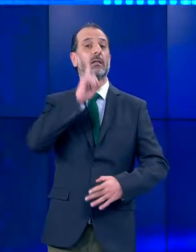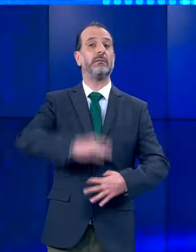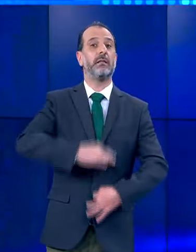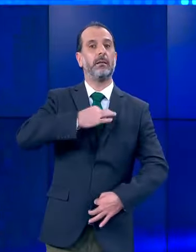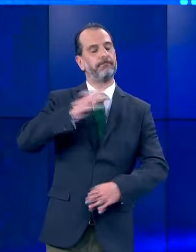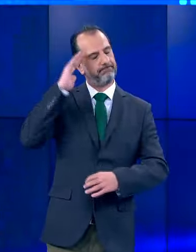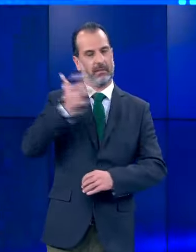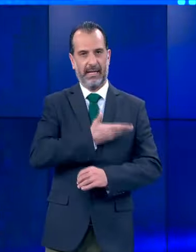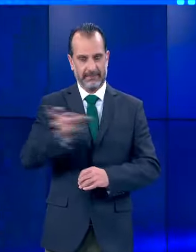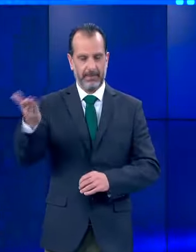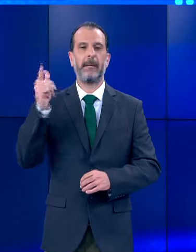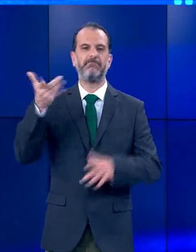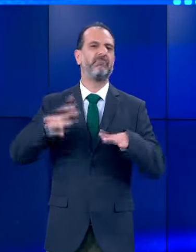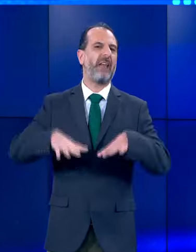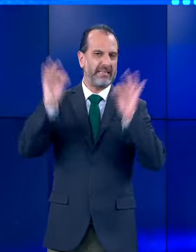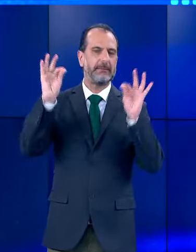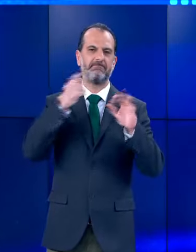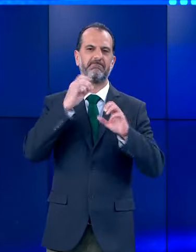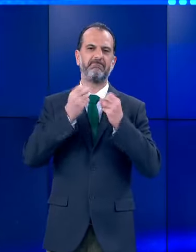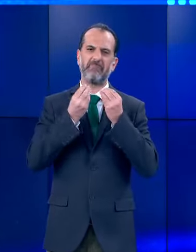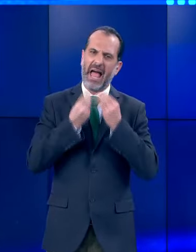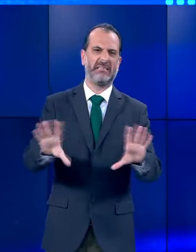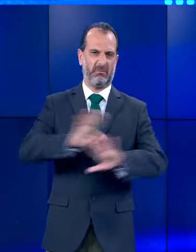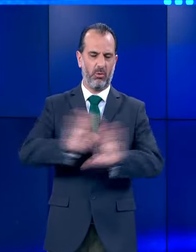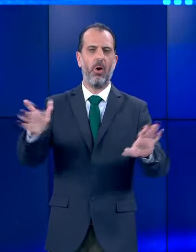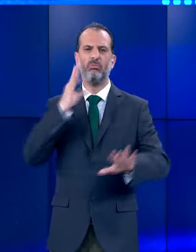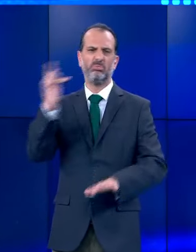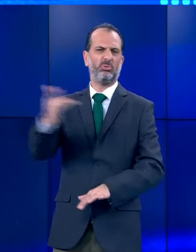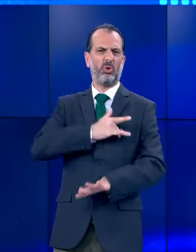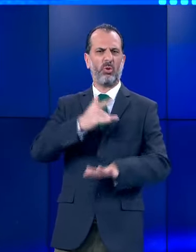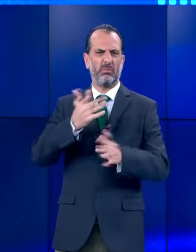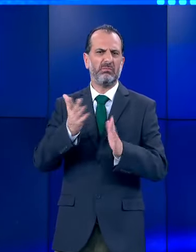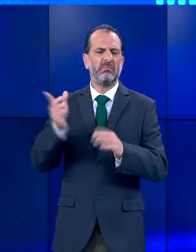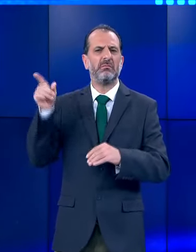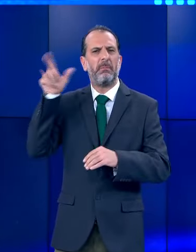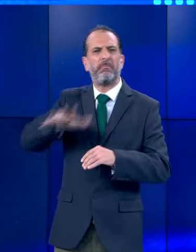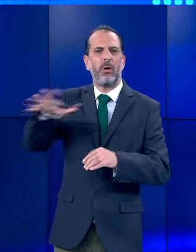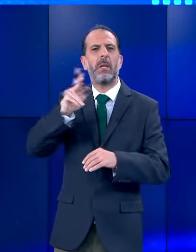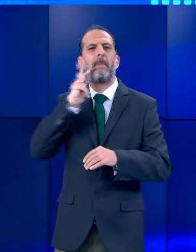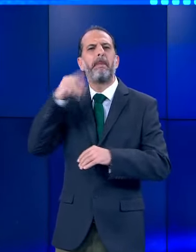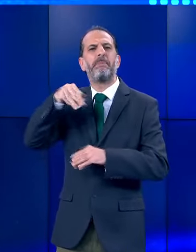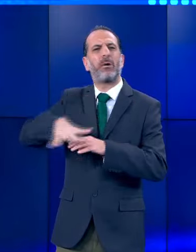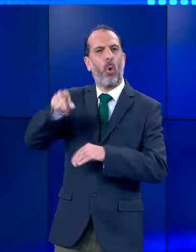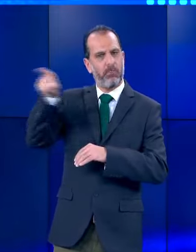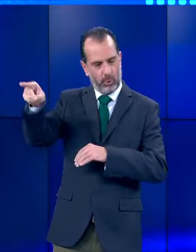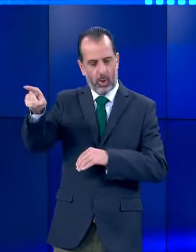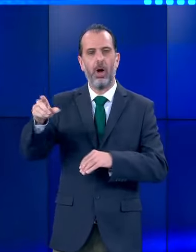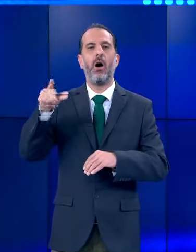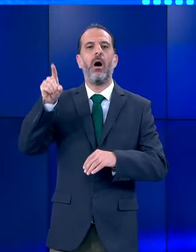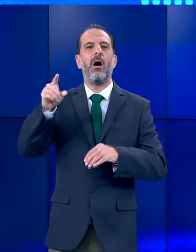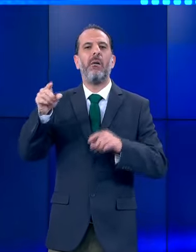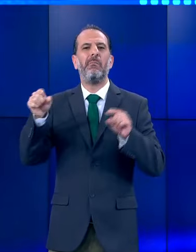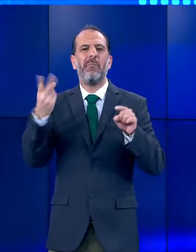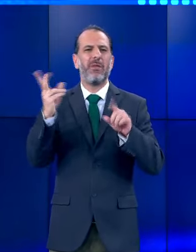Γεια σας κυρίες και κύριοι. Ξεκινάμε το δελτίο μας με την ασύλληπτη τραγωδία στο Μαρκόπουλο. Είχε ως αποτέλεσμα το θάνατο ενός παιδιού 3 ετών